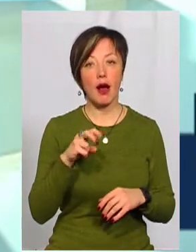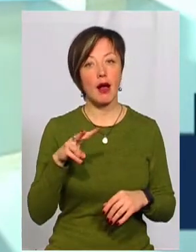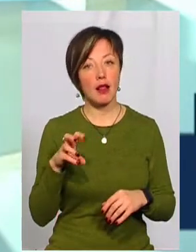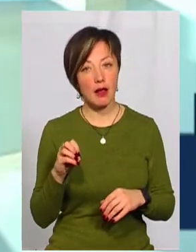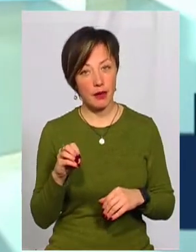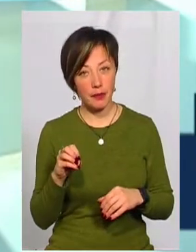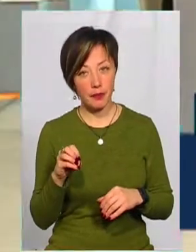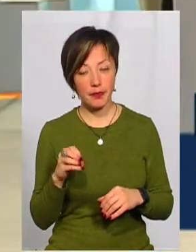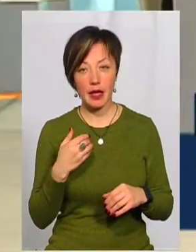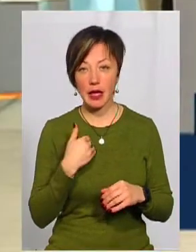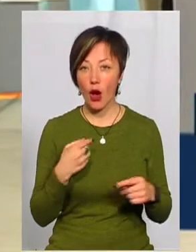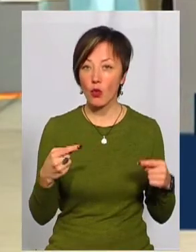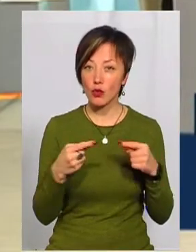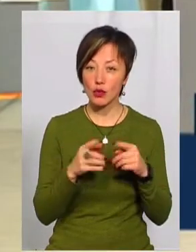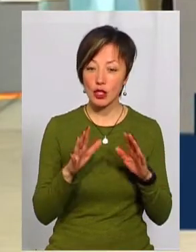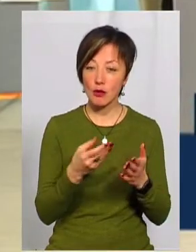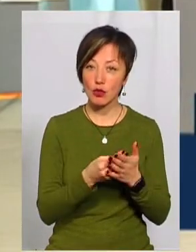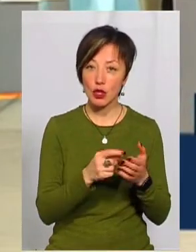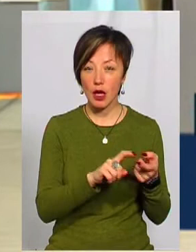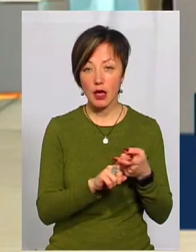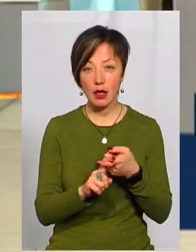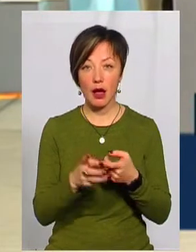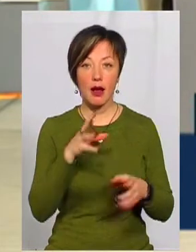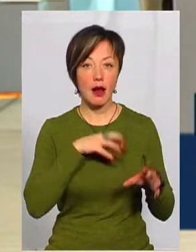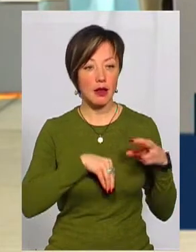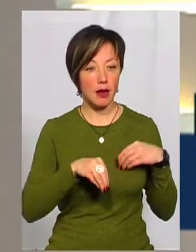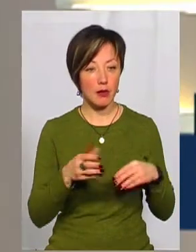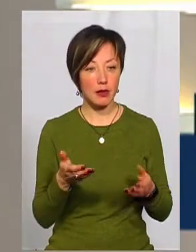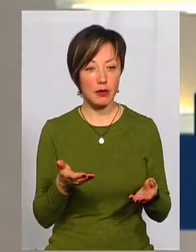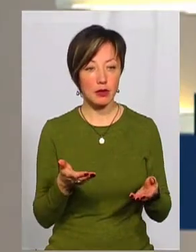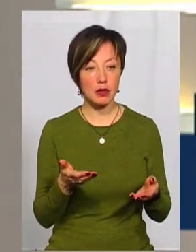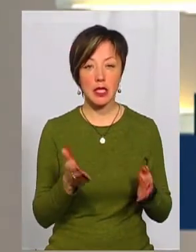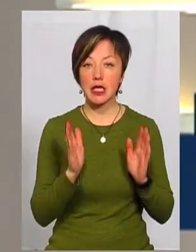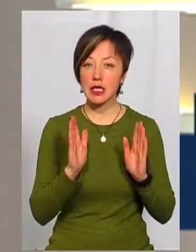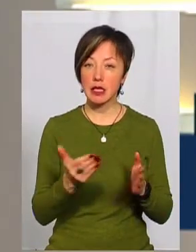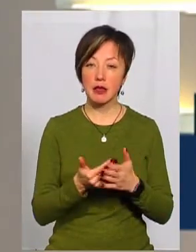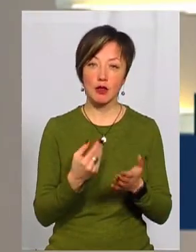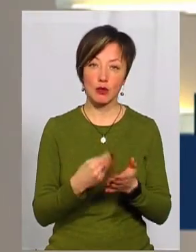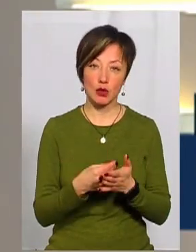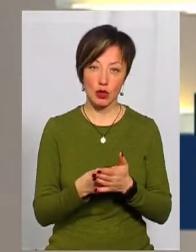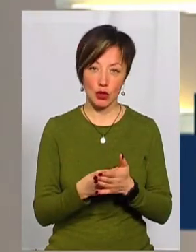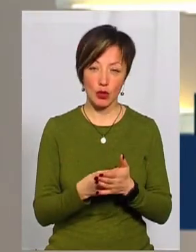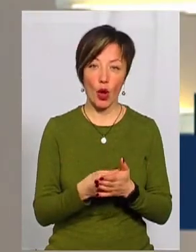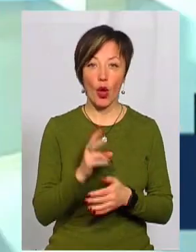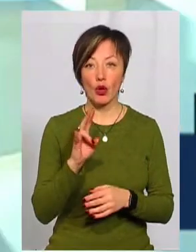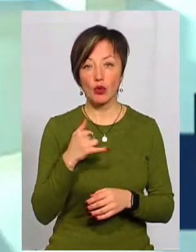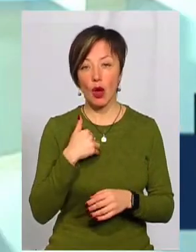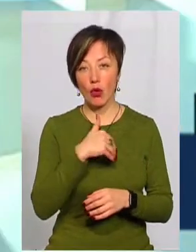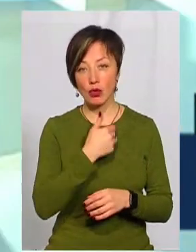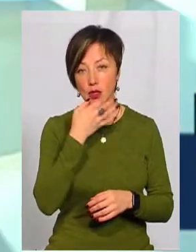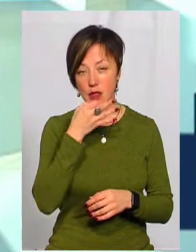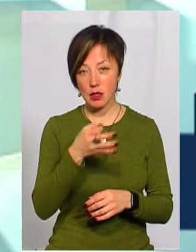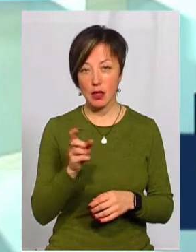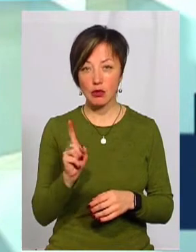але... Я уточню, лише від бюджету чи від рентабельності? Оце тільки від бюджету. Ну, я вам хочу